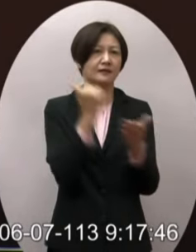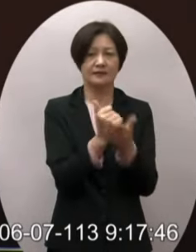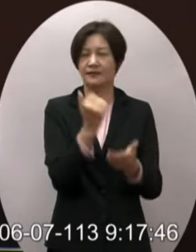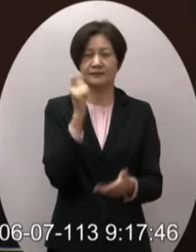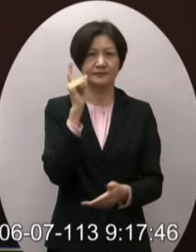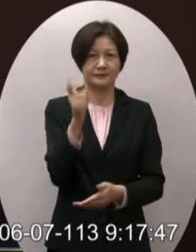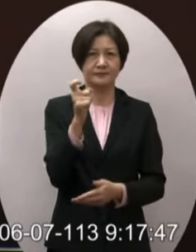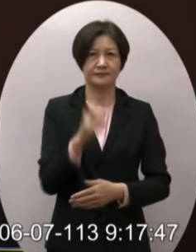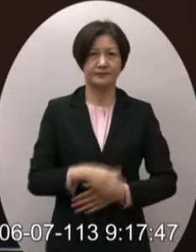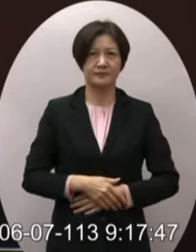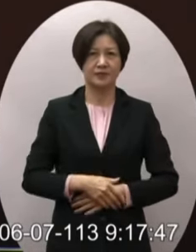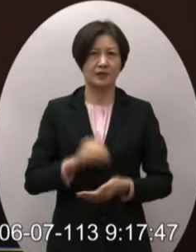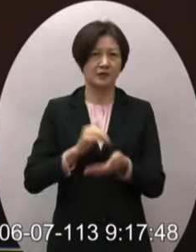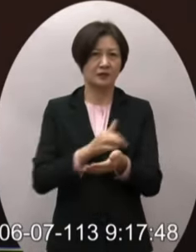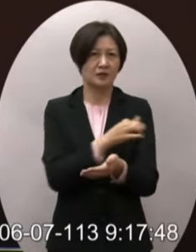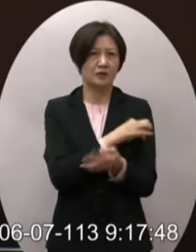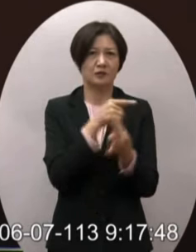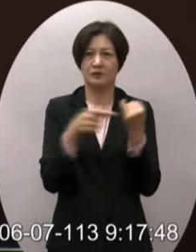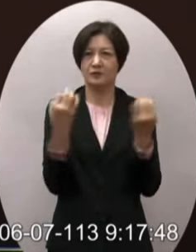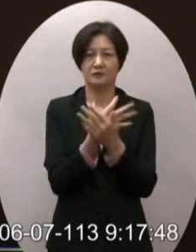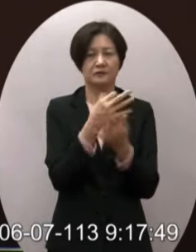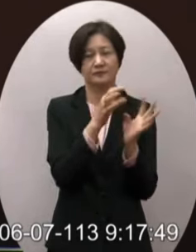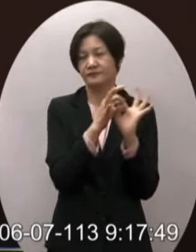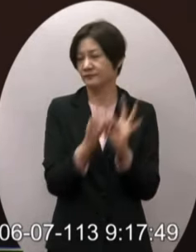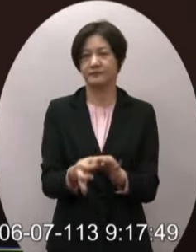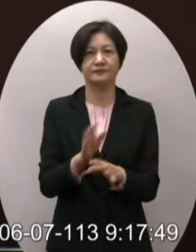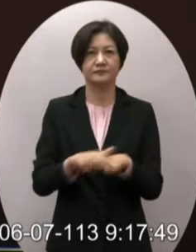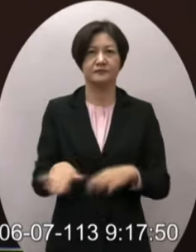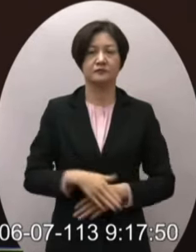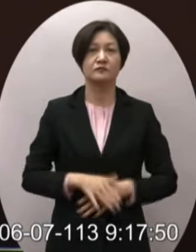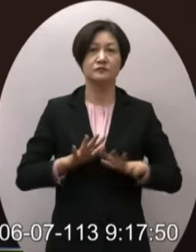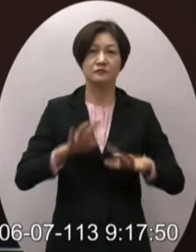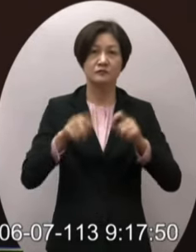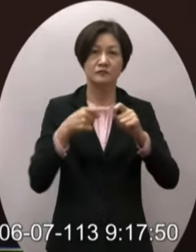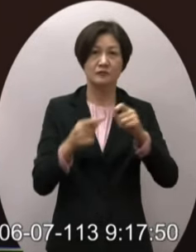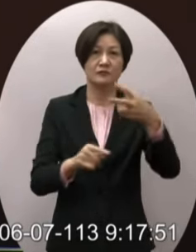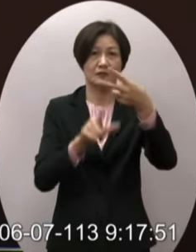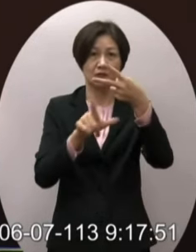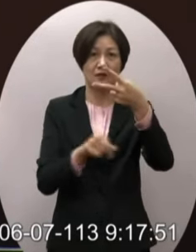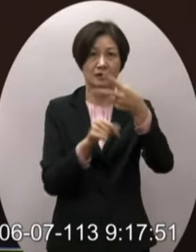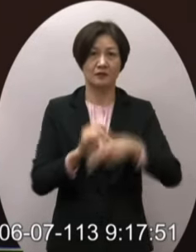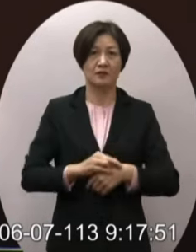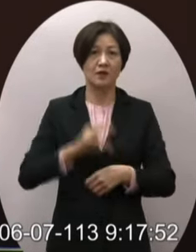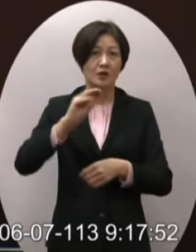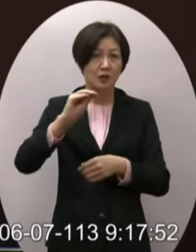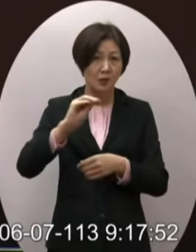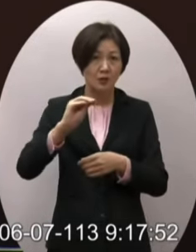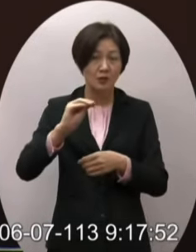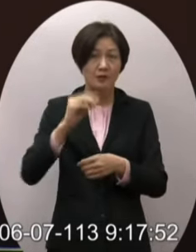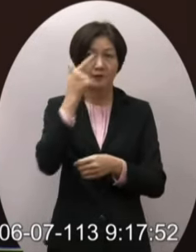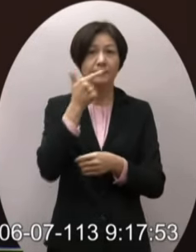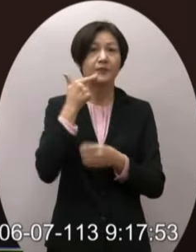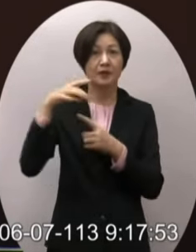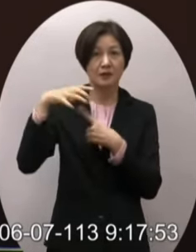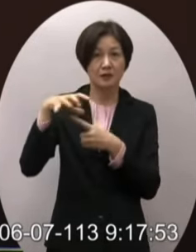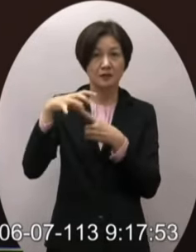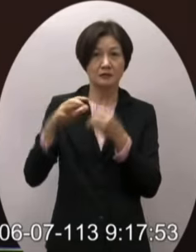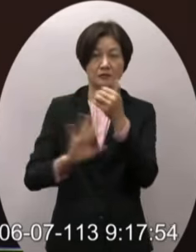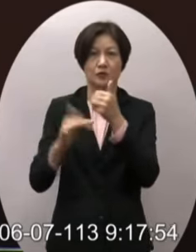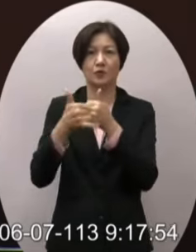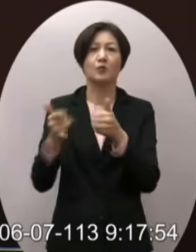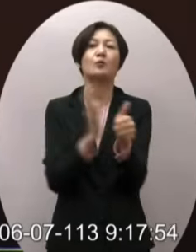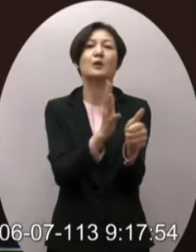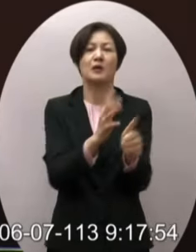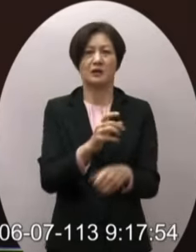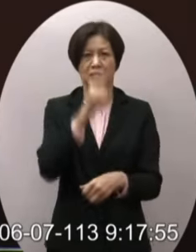标，医护崩盘可以预见。今年的2月呢，万美玲委员在总质询要求尽